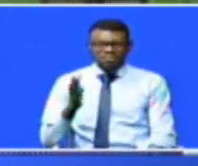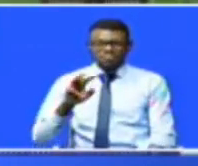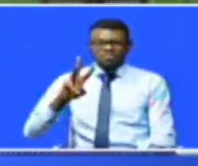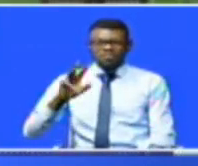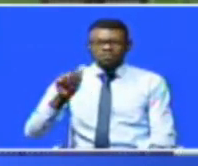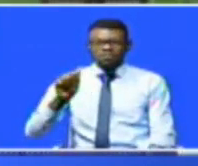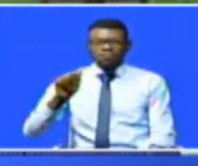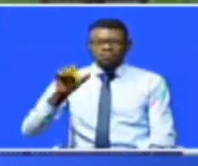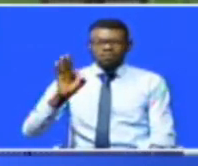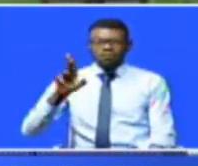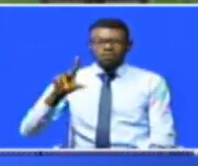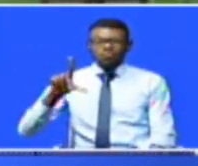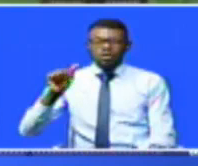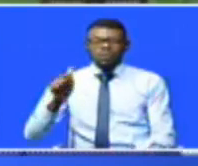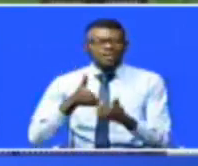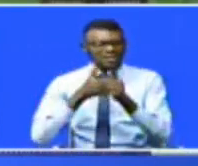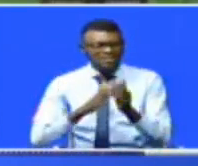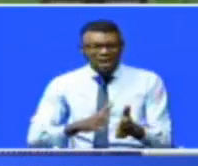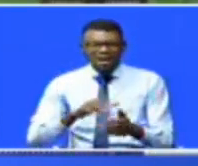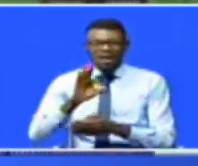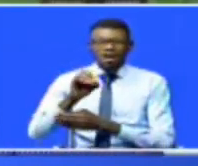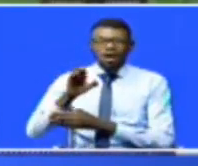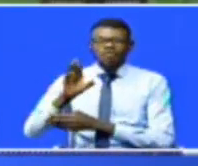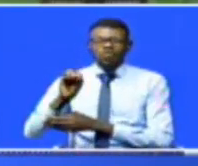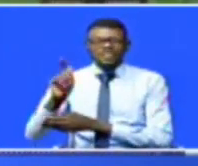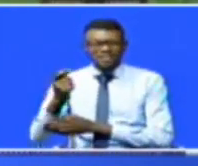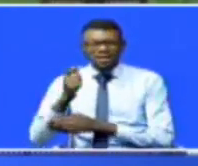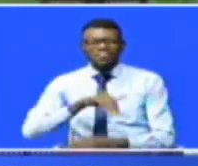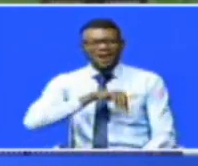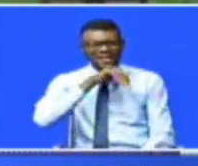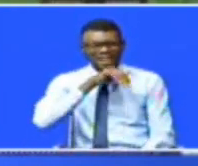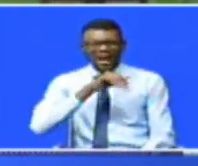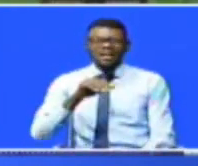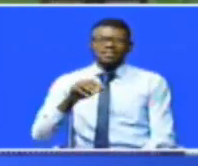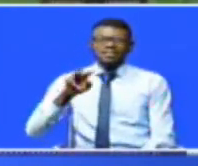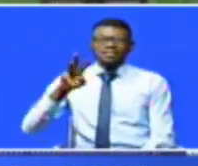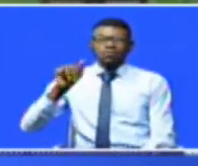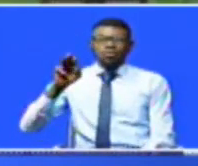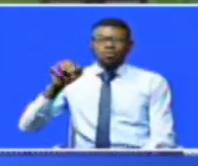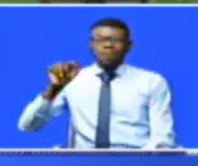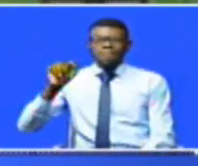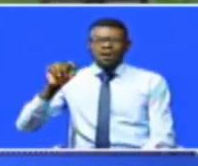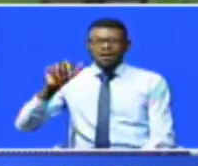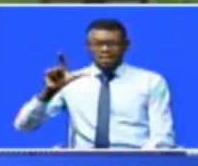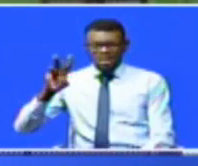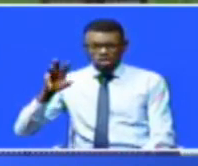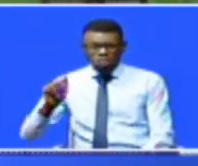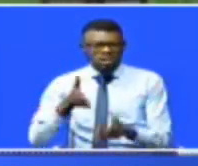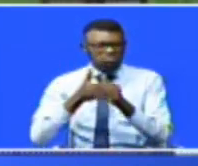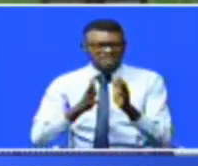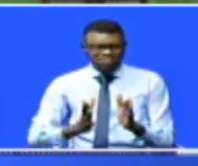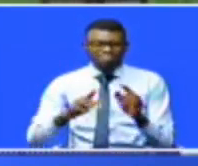cha Ford Kenya, Raila Odinga, Eugene Wamalwa na viongozi wengine katika taifa hili ambao tumeona